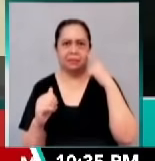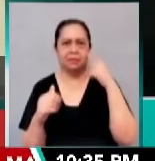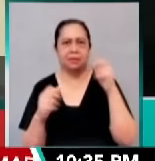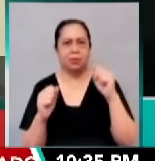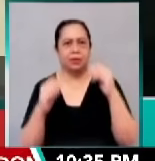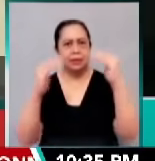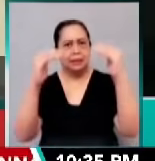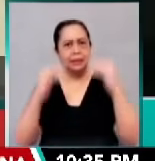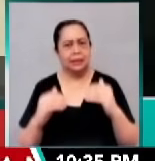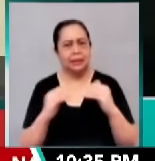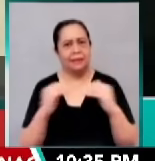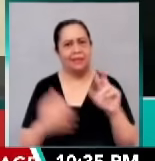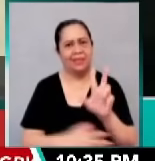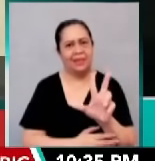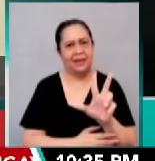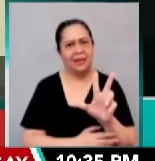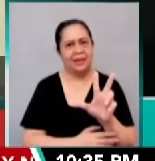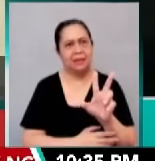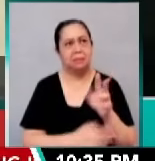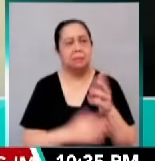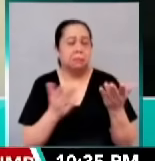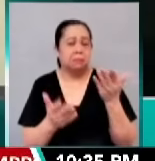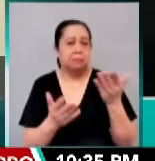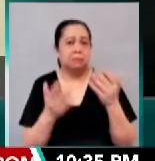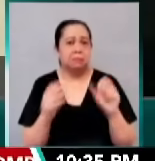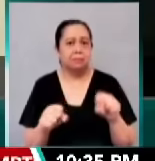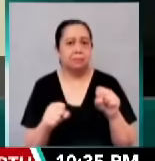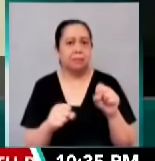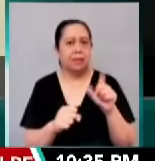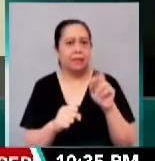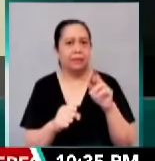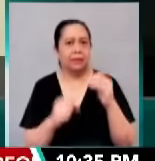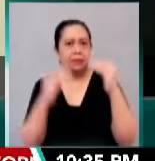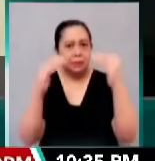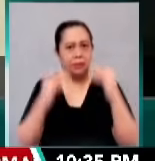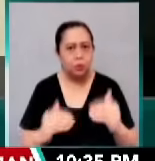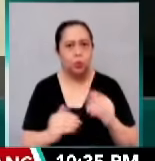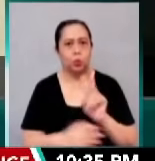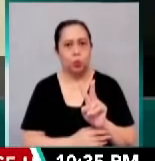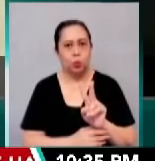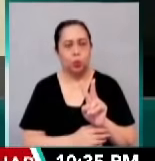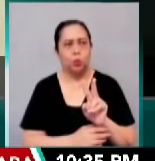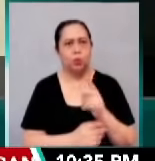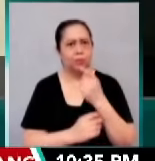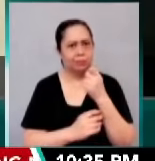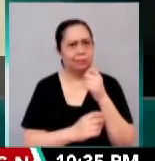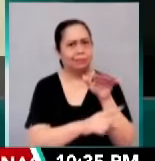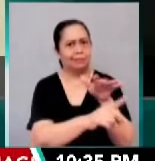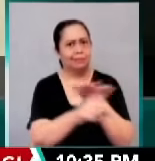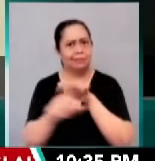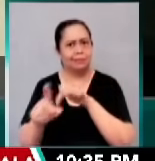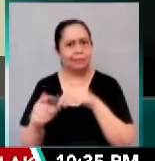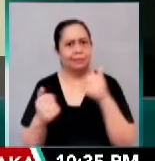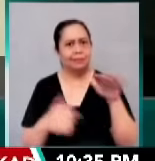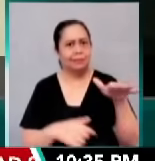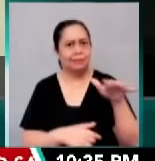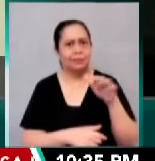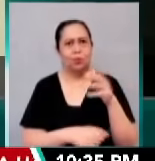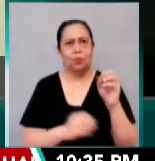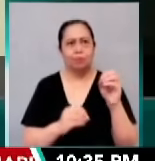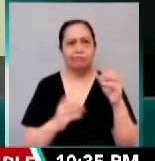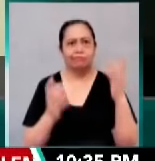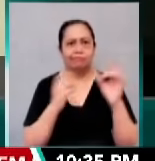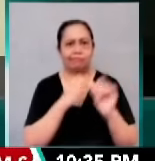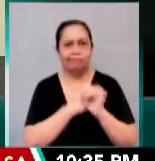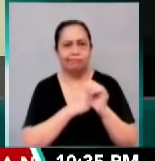at maaring posible rin na alert level 2 dahil nakikita nga natin moderate risk na sa Metro Manila. Nananalo na